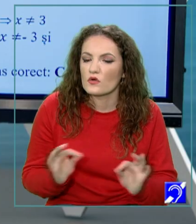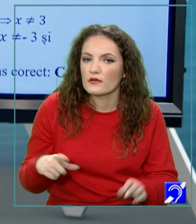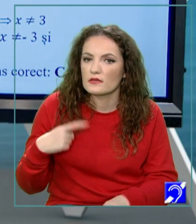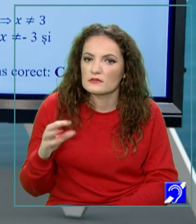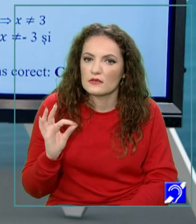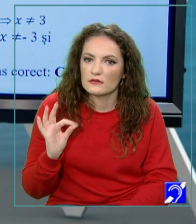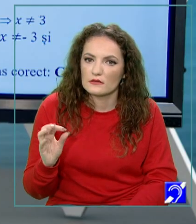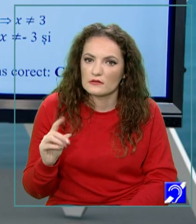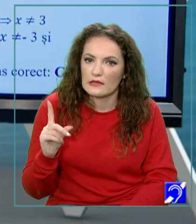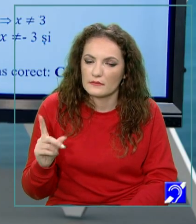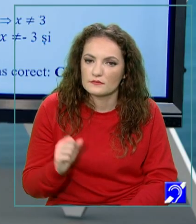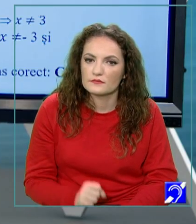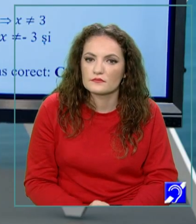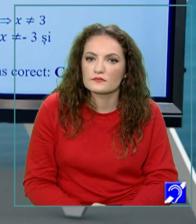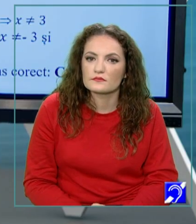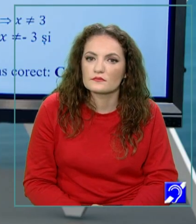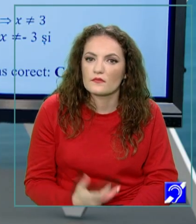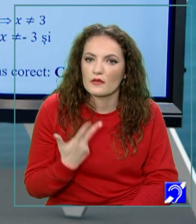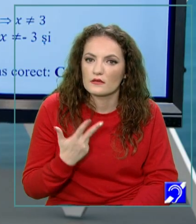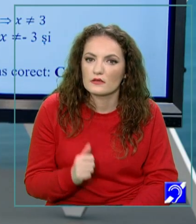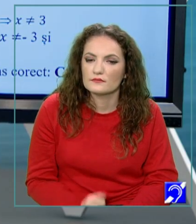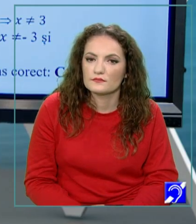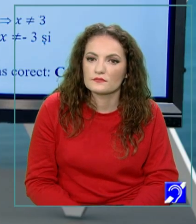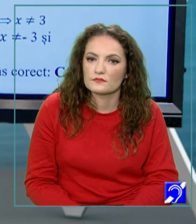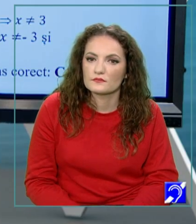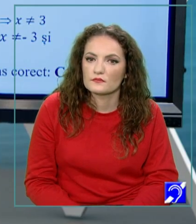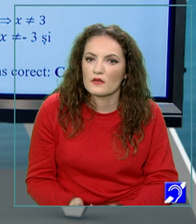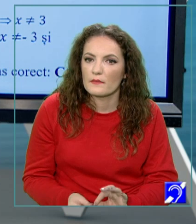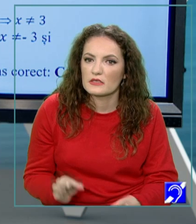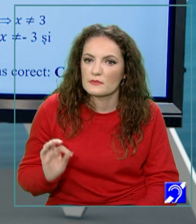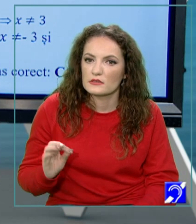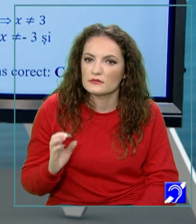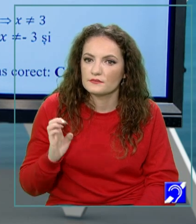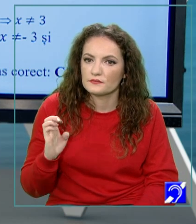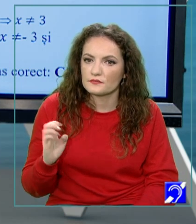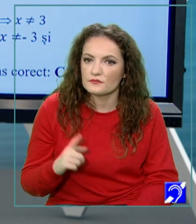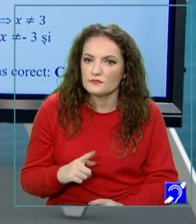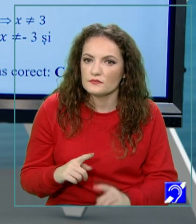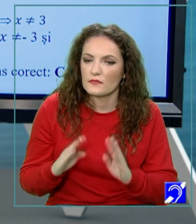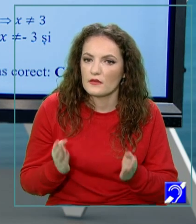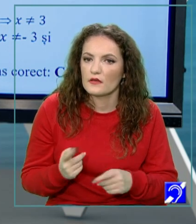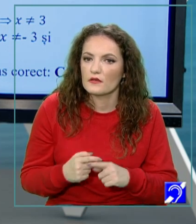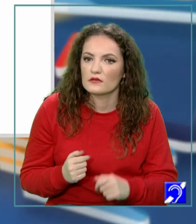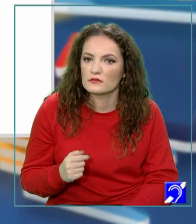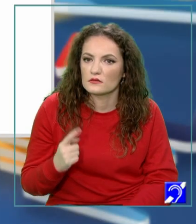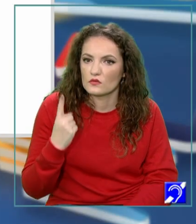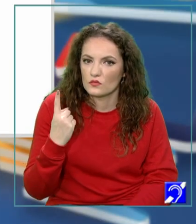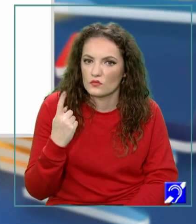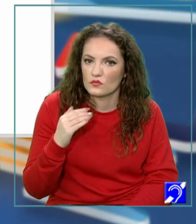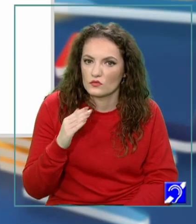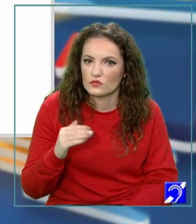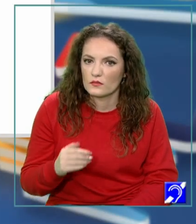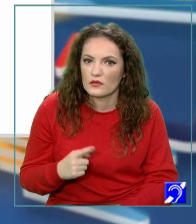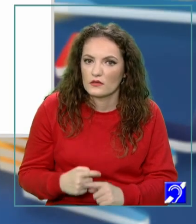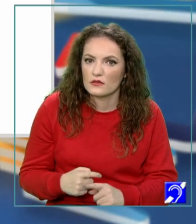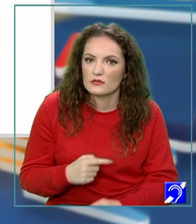Al treilea exercițiu pe care vi-l propun este: se consideră expresia m mare de x egal cu 1 supra x pătrat